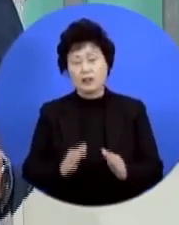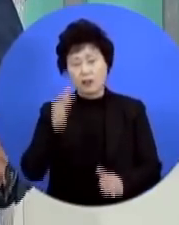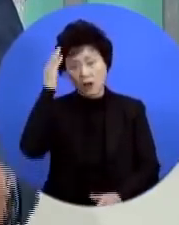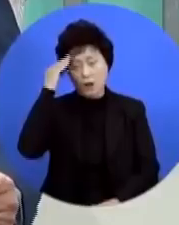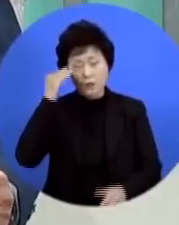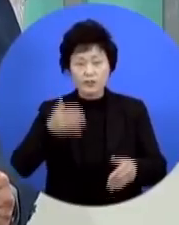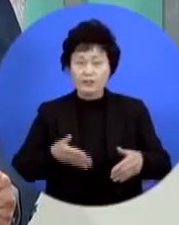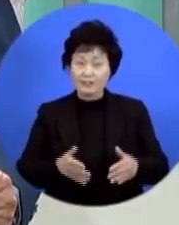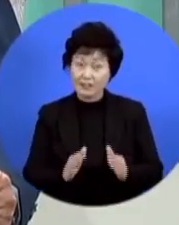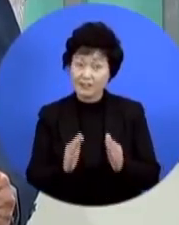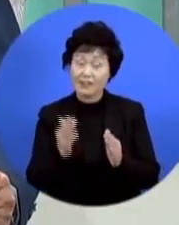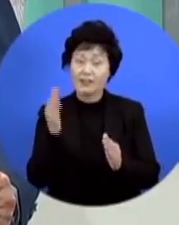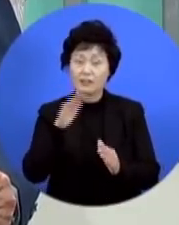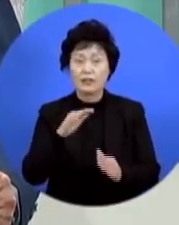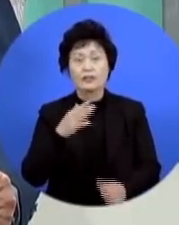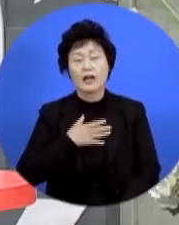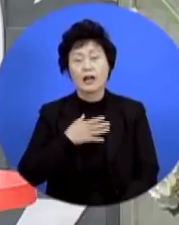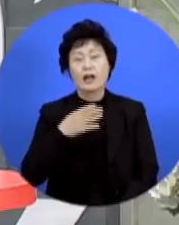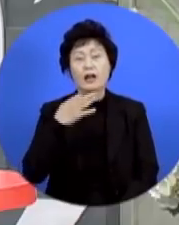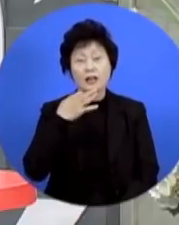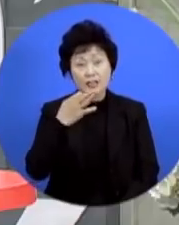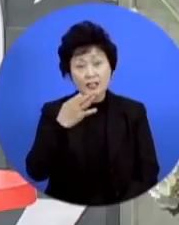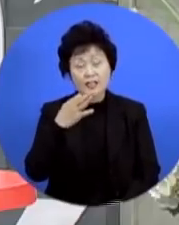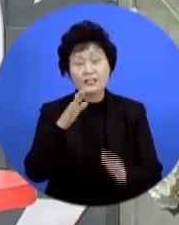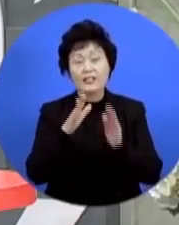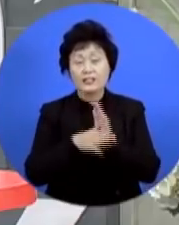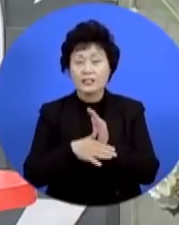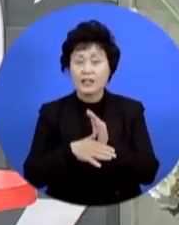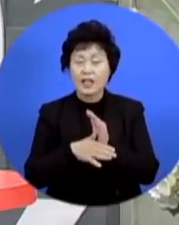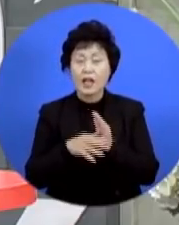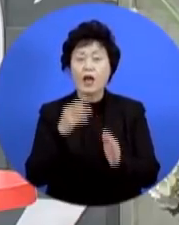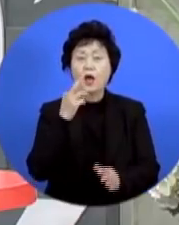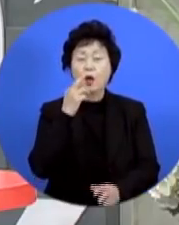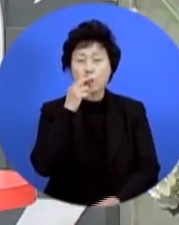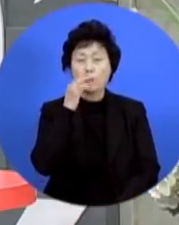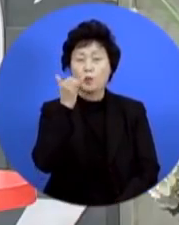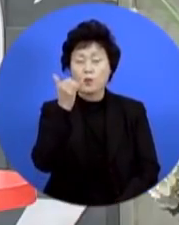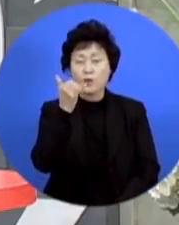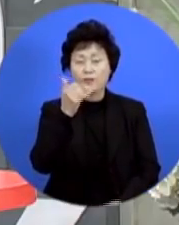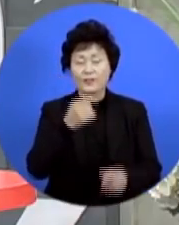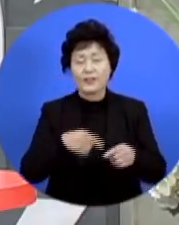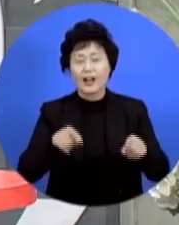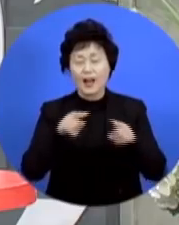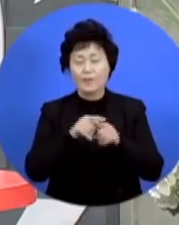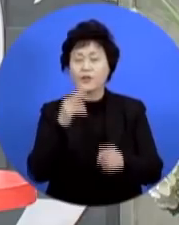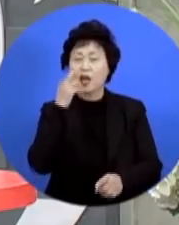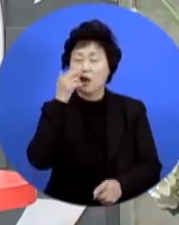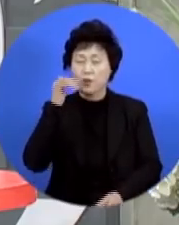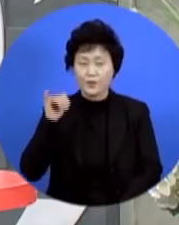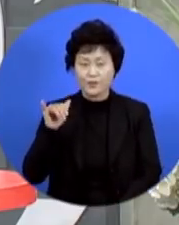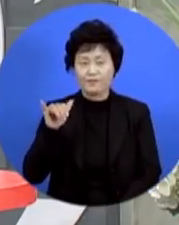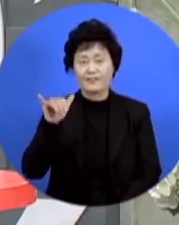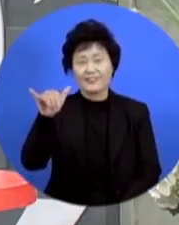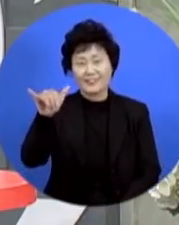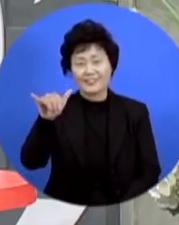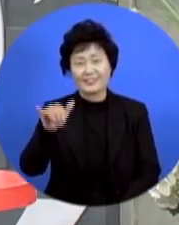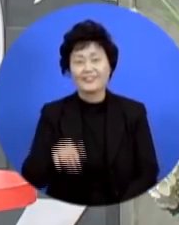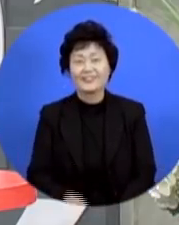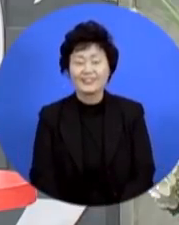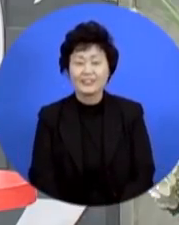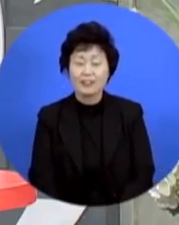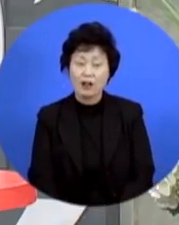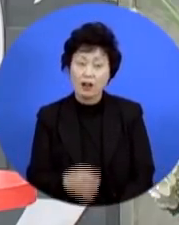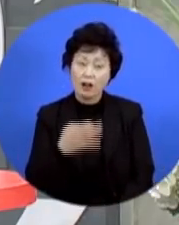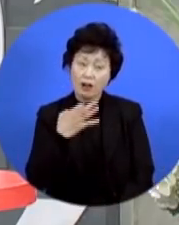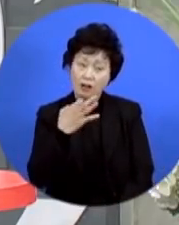때부터 출신이라기보다는 14살 때 제가 미국으로 부모님 따라서 이민을 어제는 영어를 많이 쓰시더라고요. 14살? 영어 단어를 그